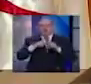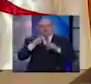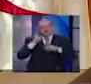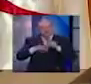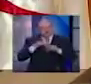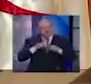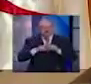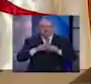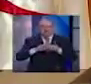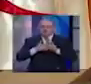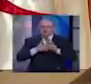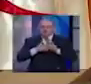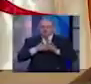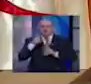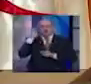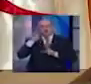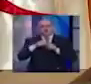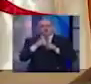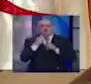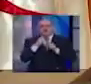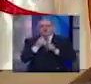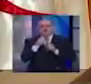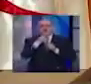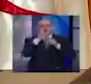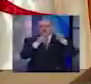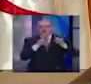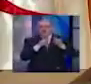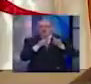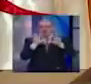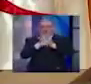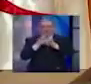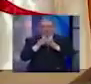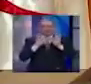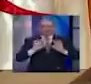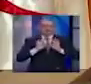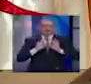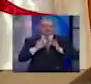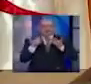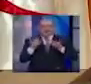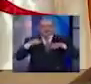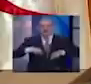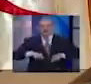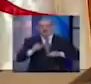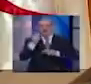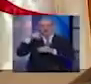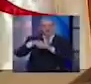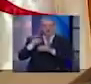suffisamment localement. Donc tu ne peux pas dire, hadel am, on a importé moins de 30 milliards. C'est vrai. Parce qu'il y a eu la demande